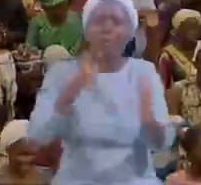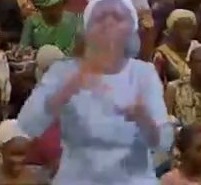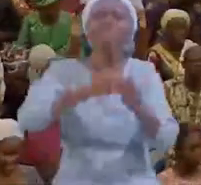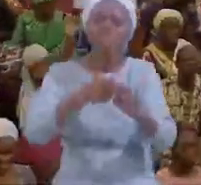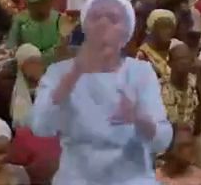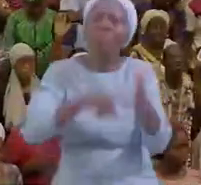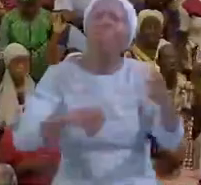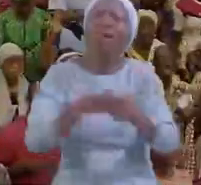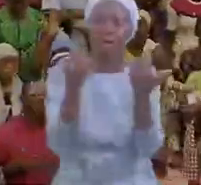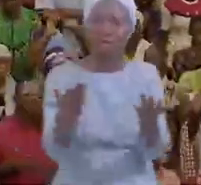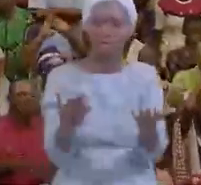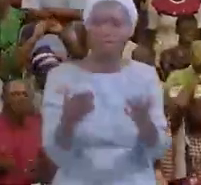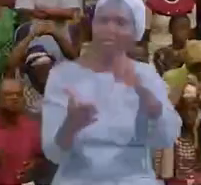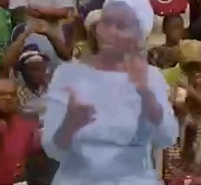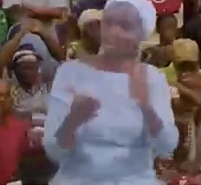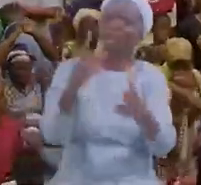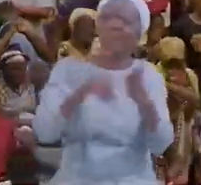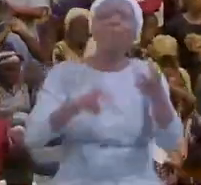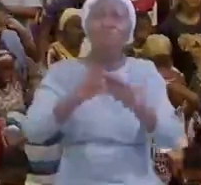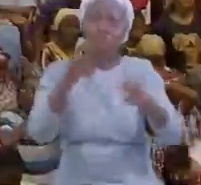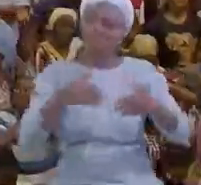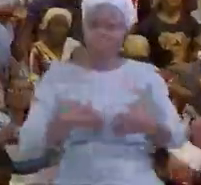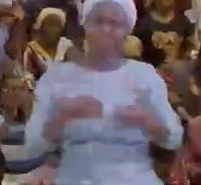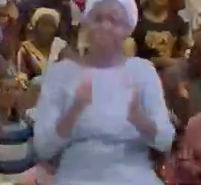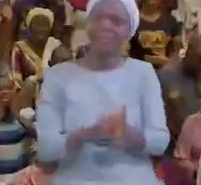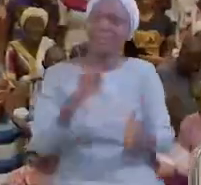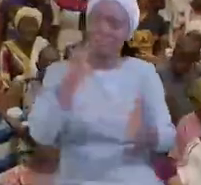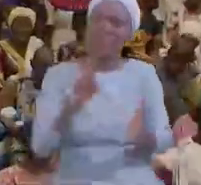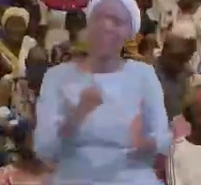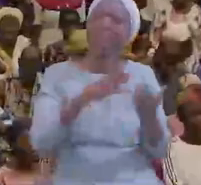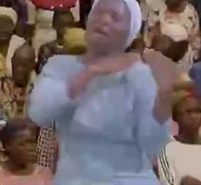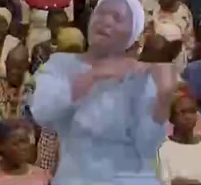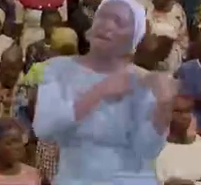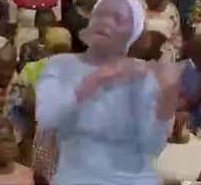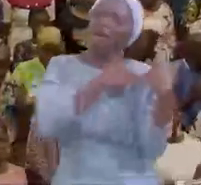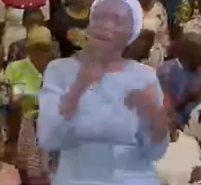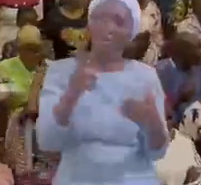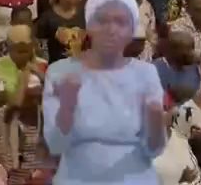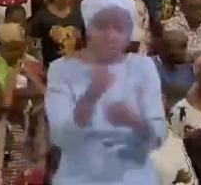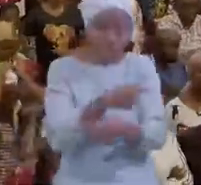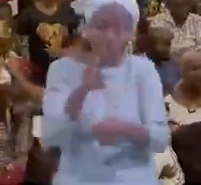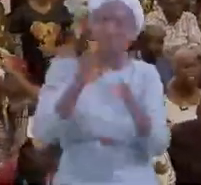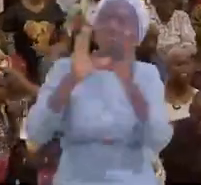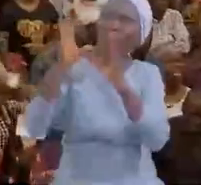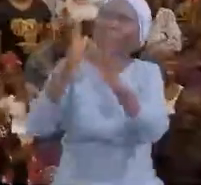est le problème que vous avez? Ce qui vous déprime? Invoquez le nom du Seigneur.